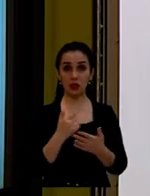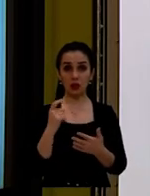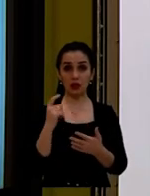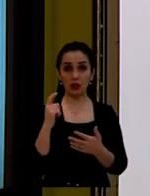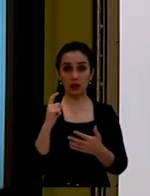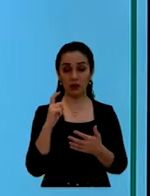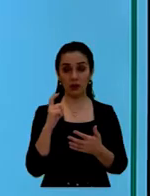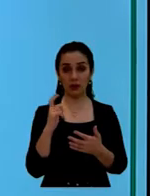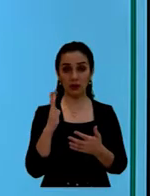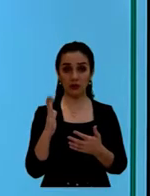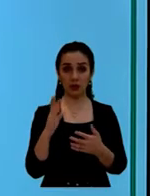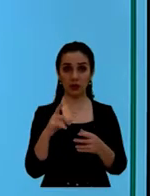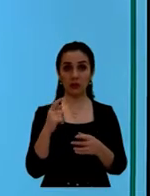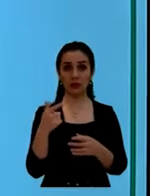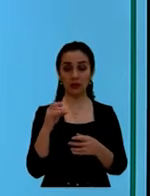гидроксидов